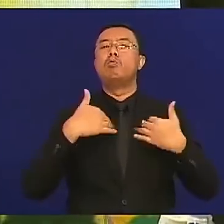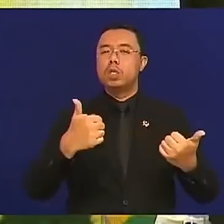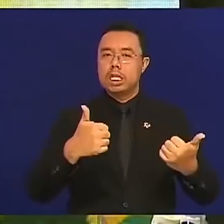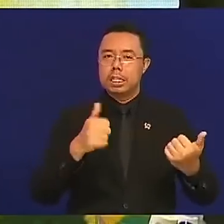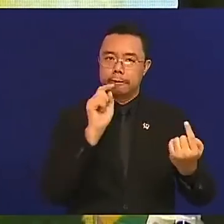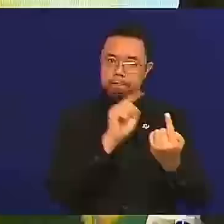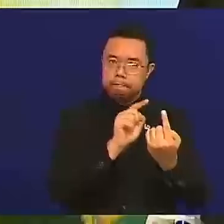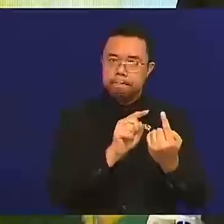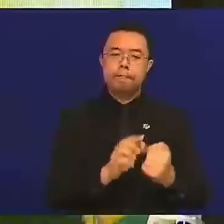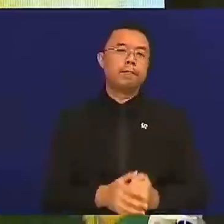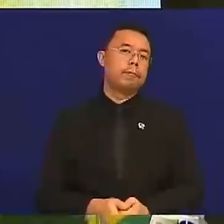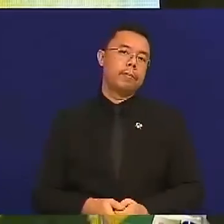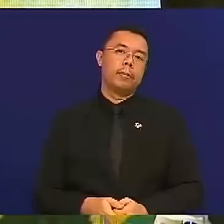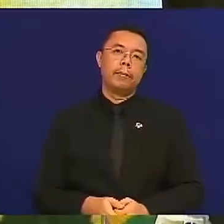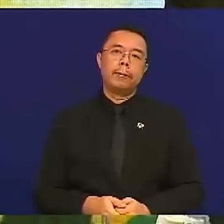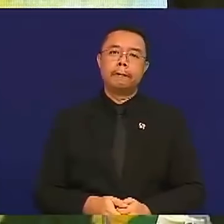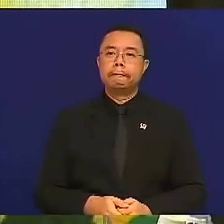dipulihkan.